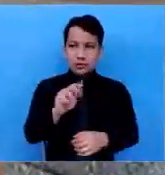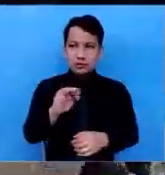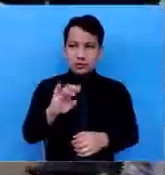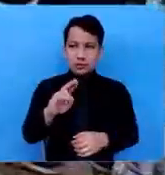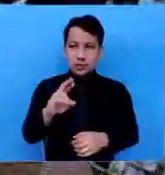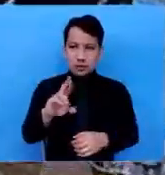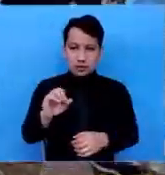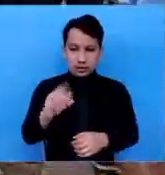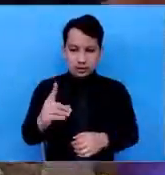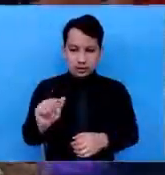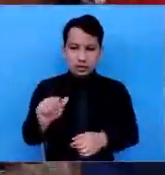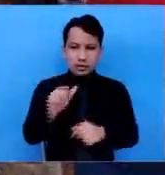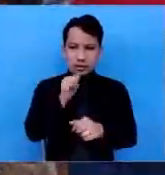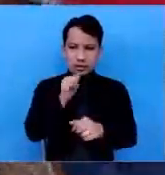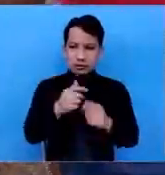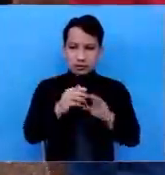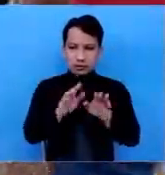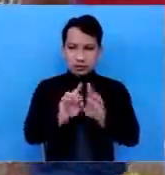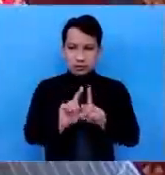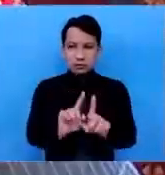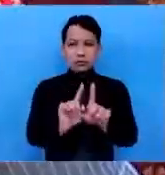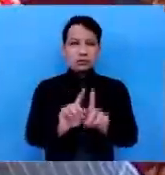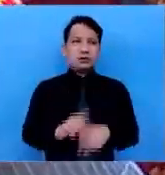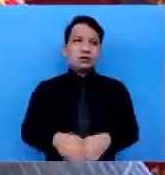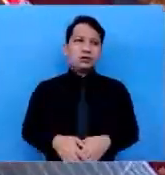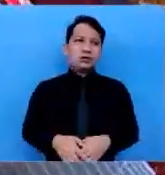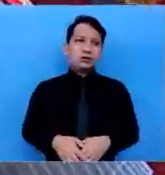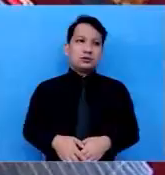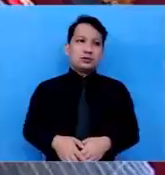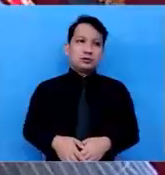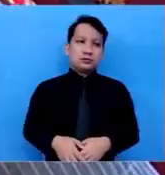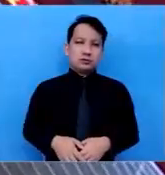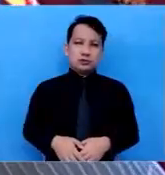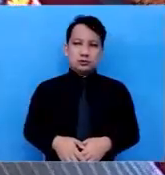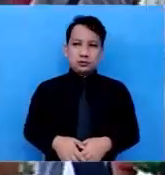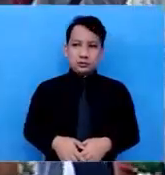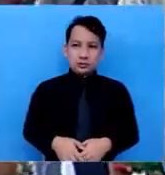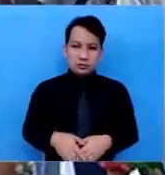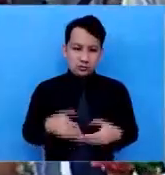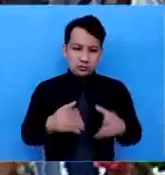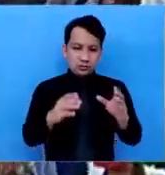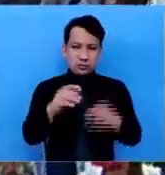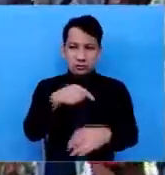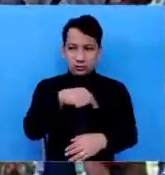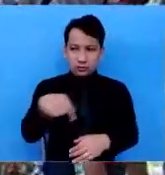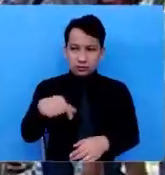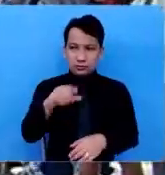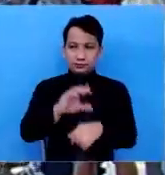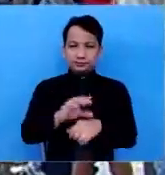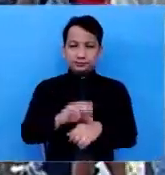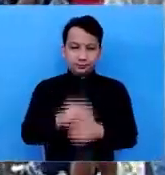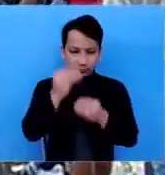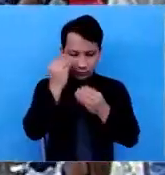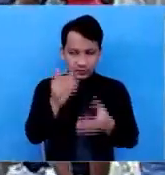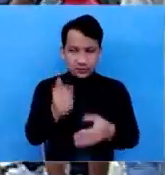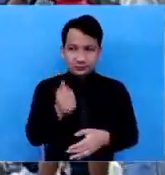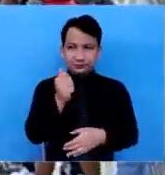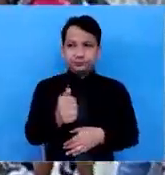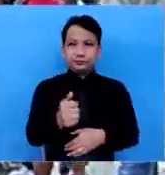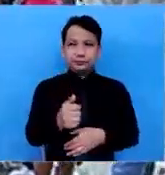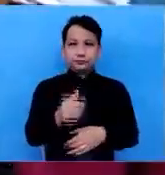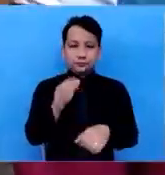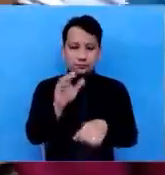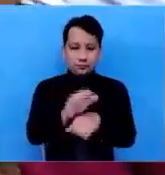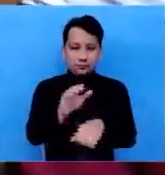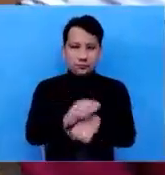dapat dikit-dikit ang mga nasa loob ng simbahan ng Quiapo Church. Paalala ng mga otoridad sa mga magsisimba,